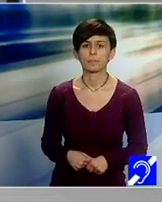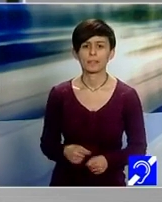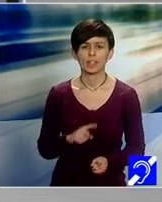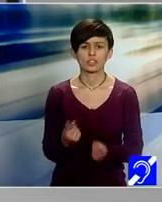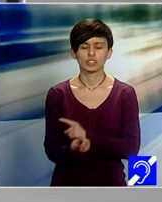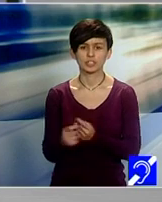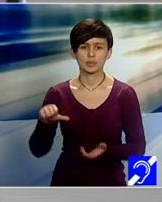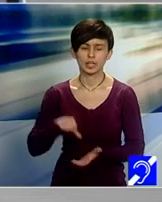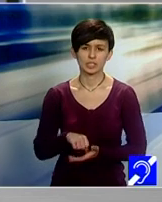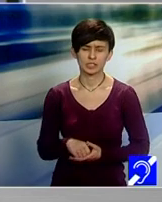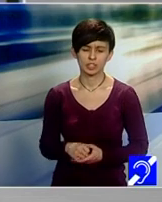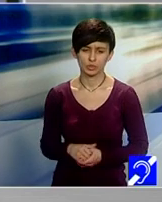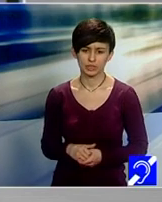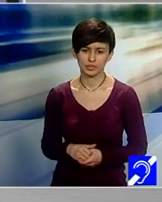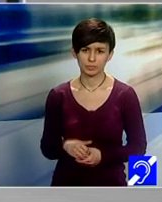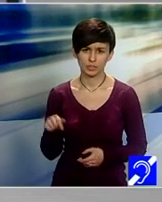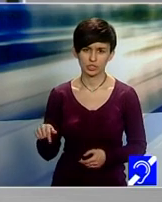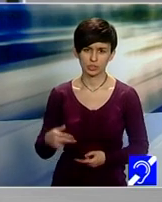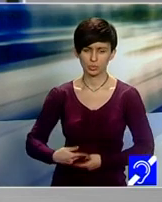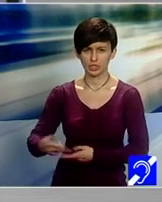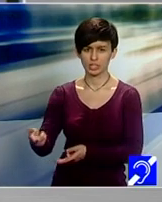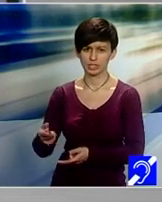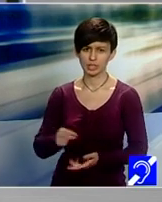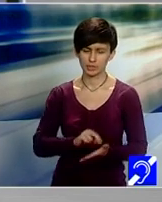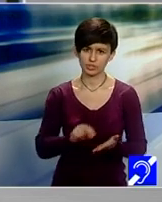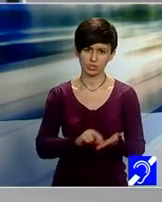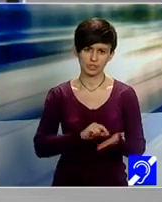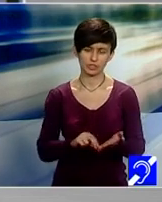și tu îi trimiți notificarea la sediul care apărea